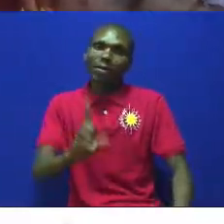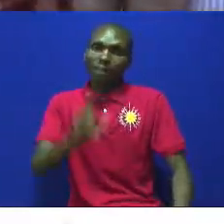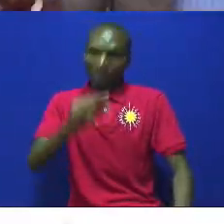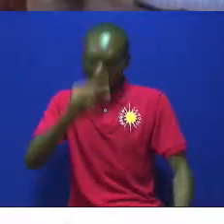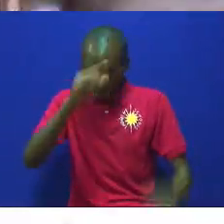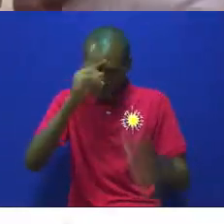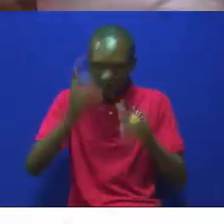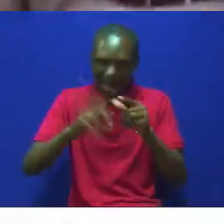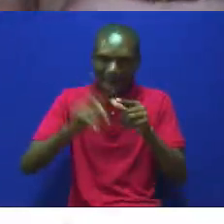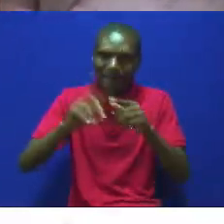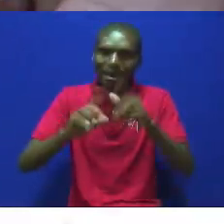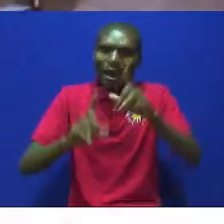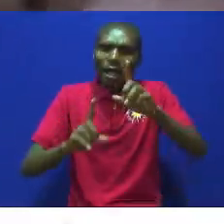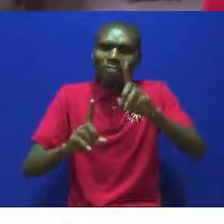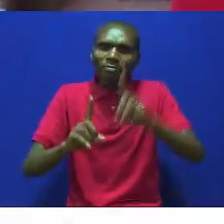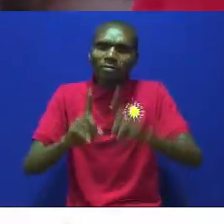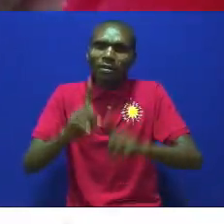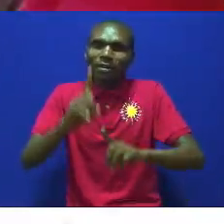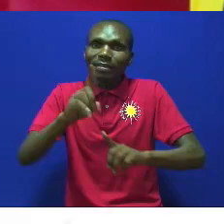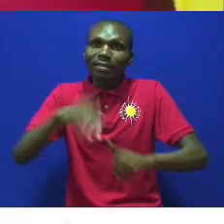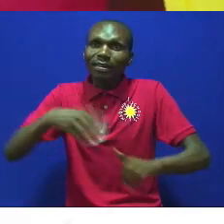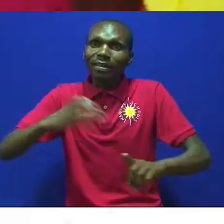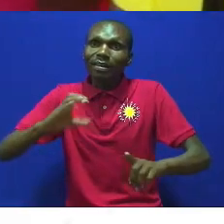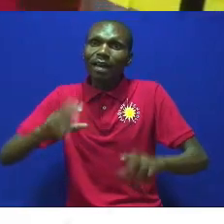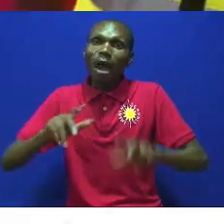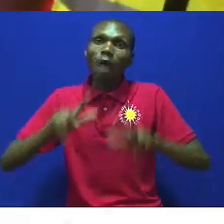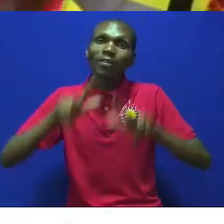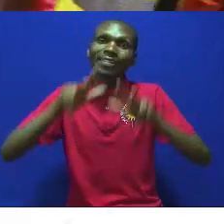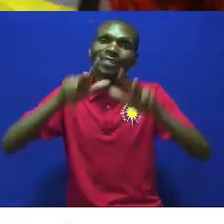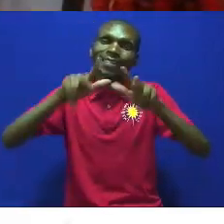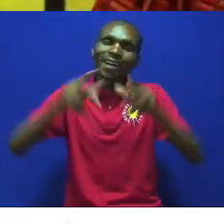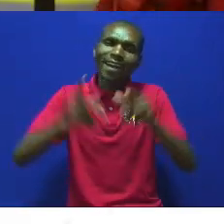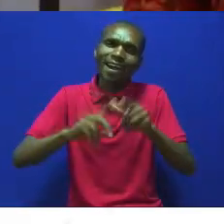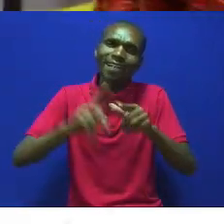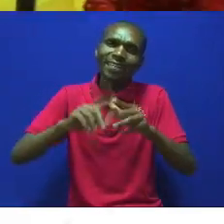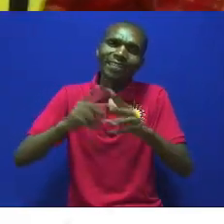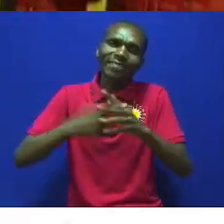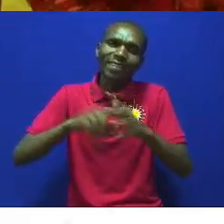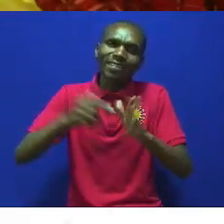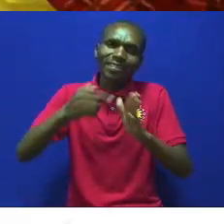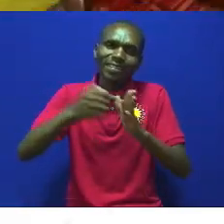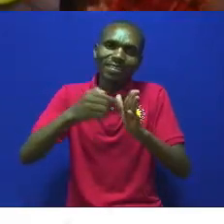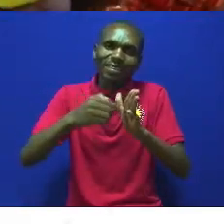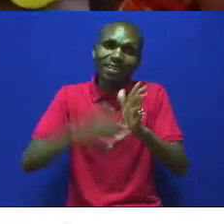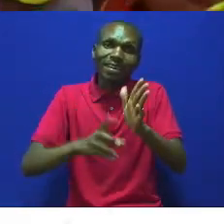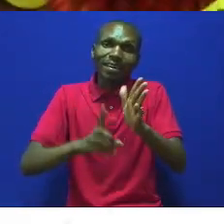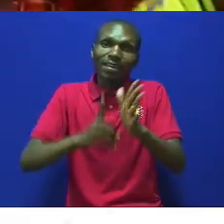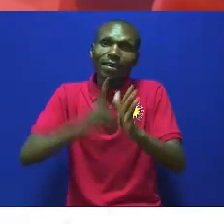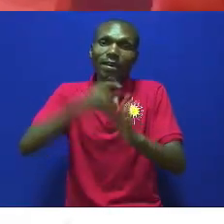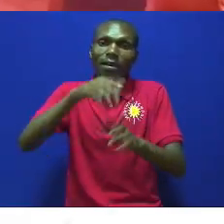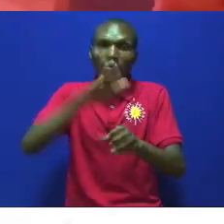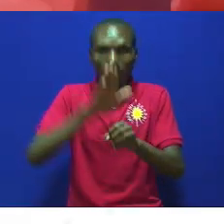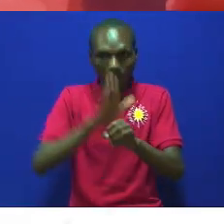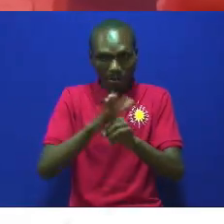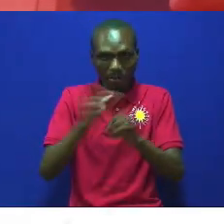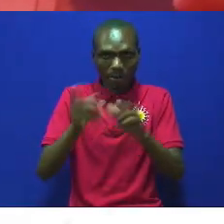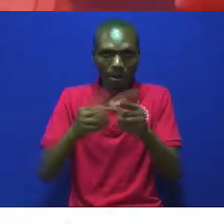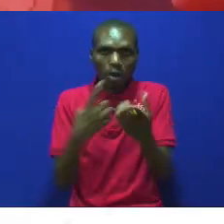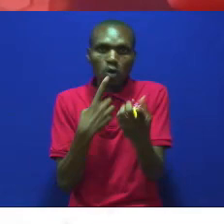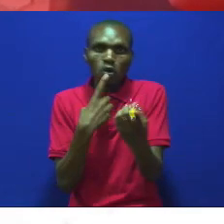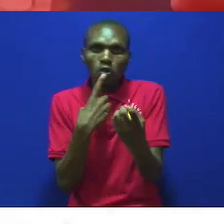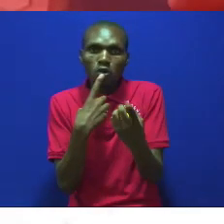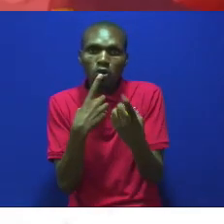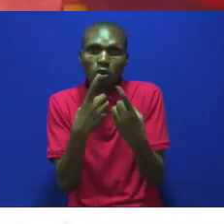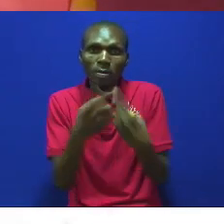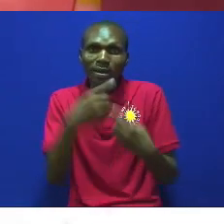bakora etare yabo ase county ya Kirinyaga iliko siolia emerobelio aa ya magenderero. Ukwana